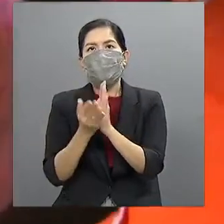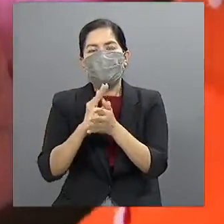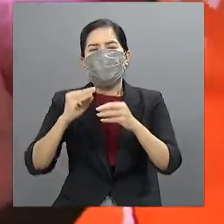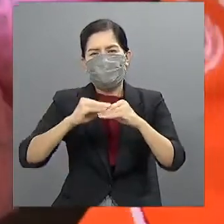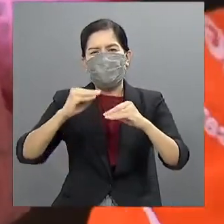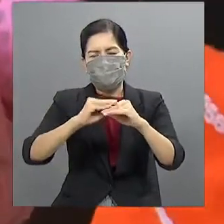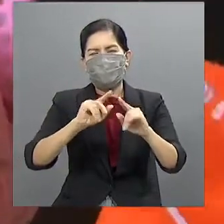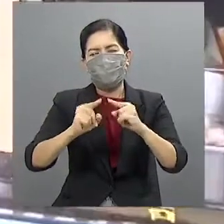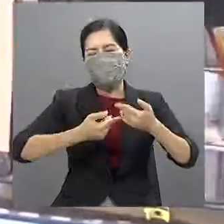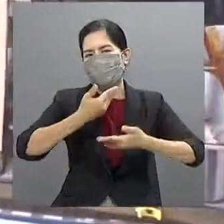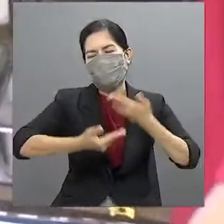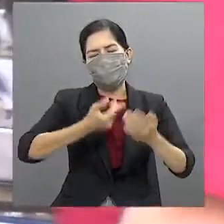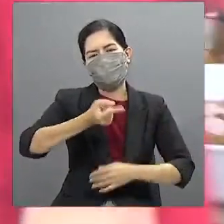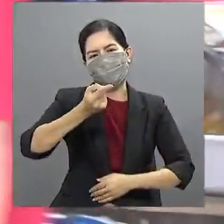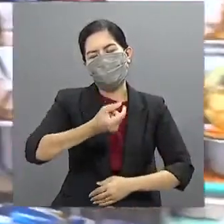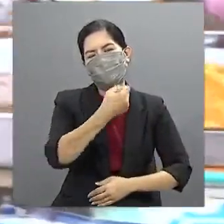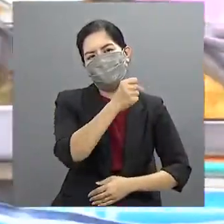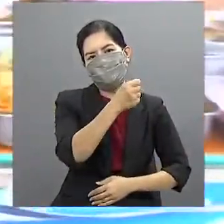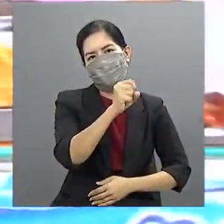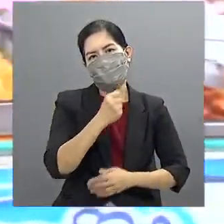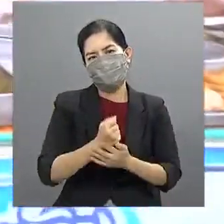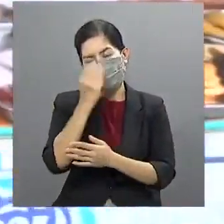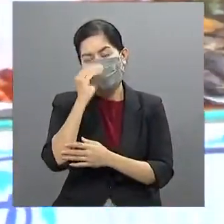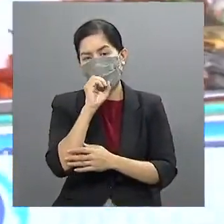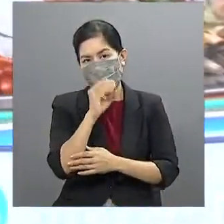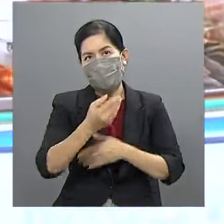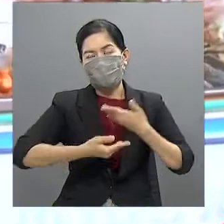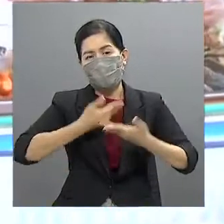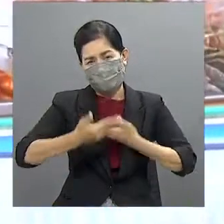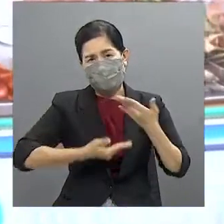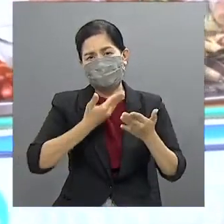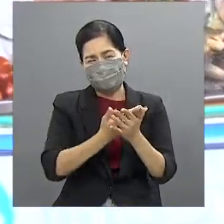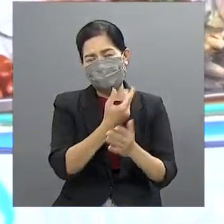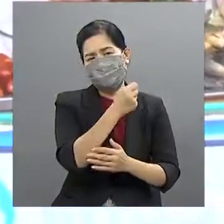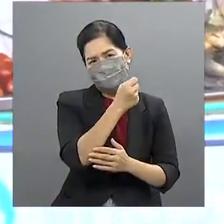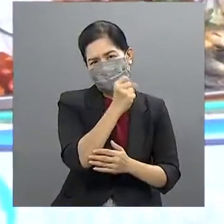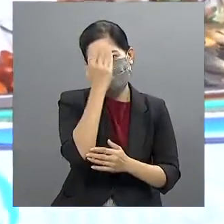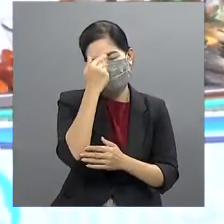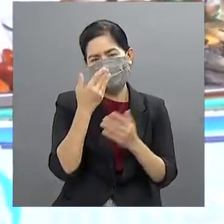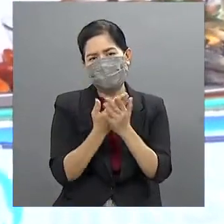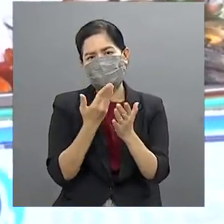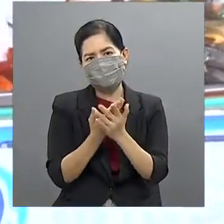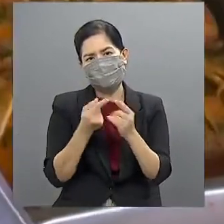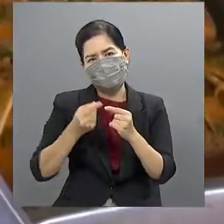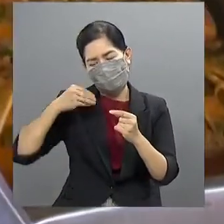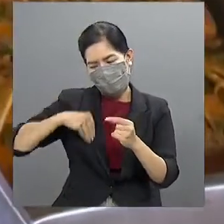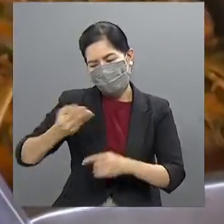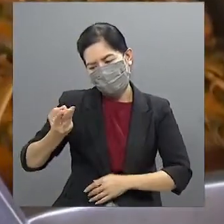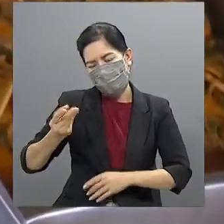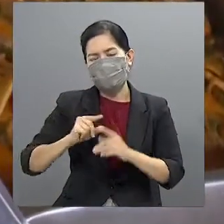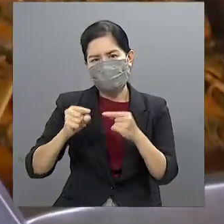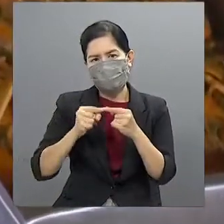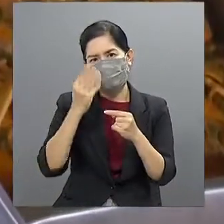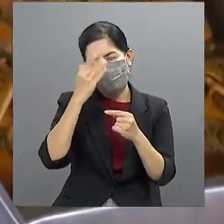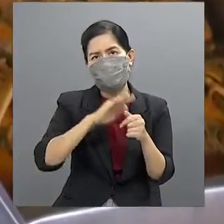ต่แม่ค้าเขาบอกว่าขาย10บาทเนี่ยมันแทบจะไม่ได้กำไรเลยเพราะว่าต้นทุนสูงแต่ที่ไม่ขึ้นราคาเนี่ยก็สงสารชาวบ้านสงสาร